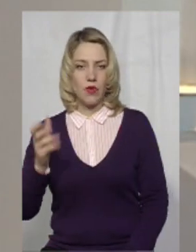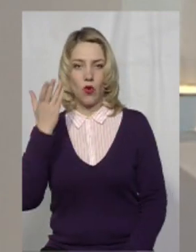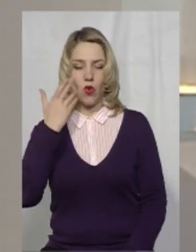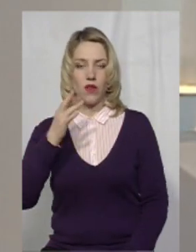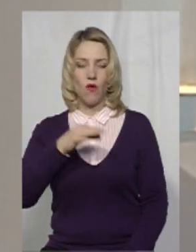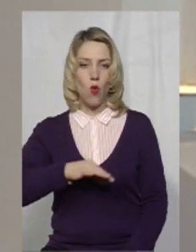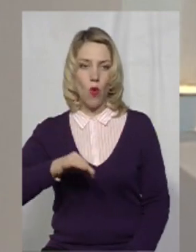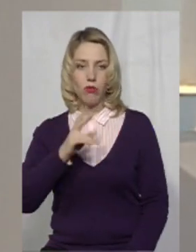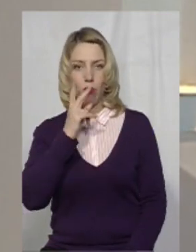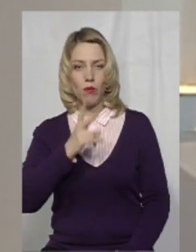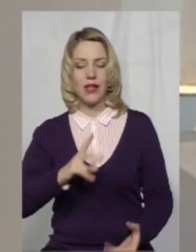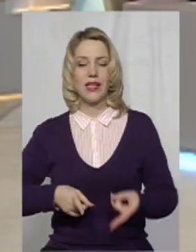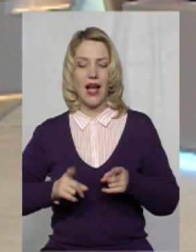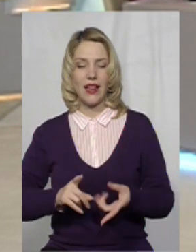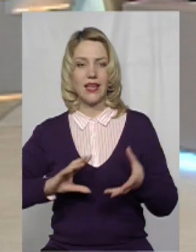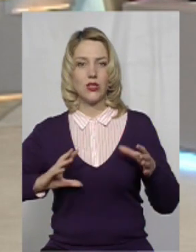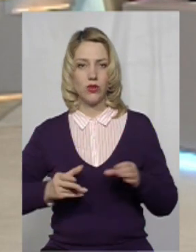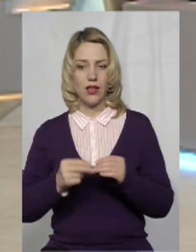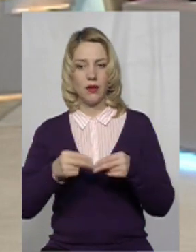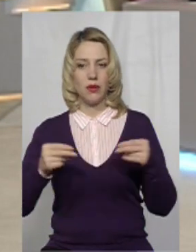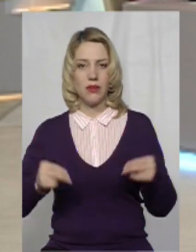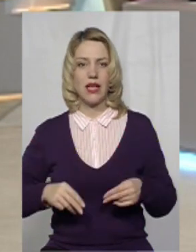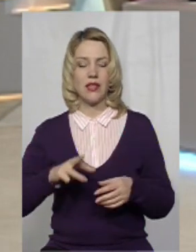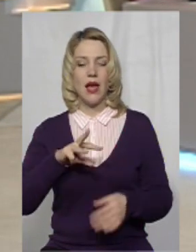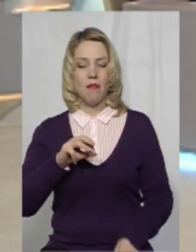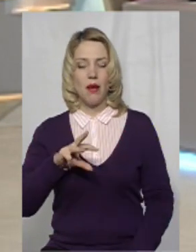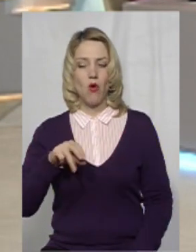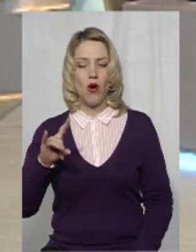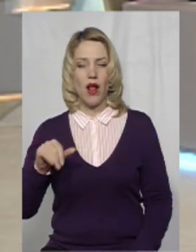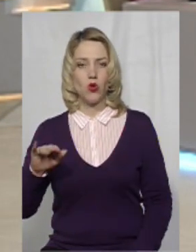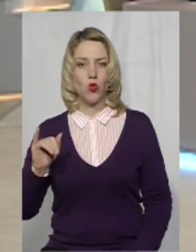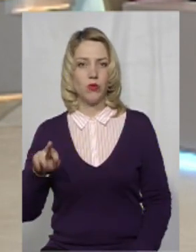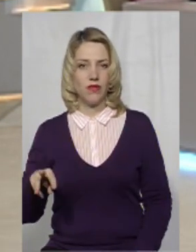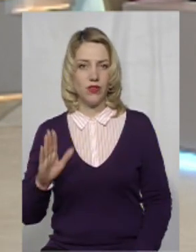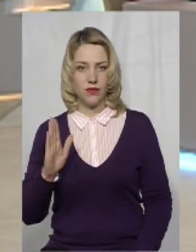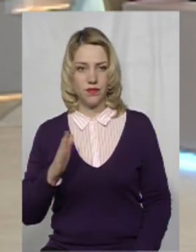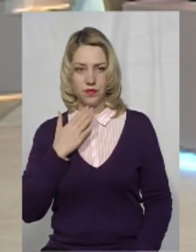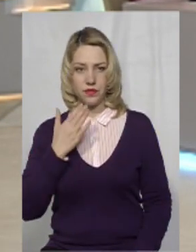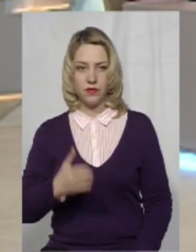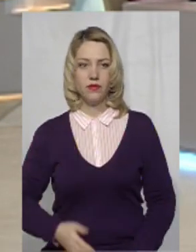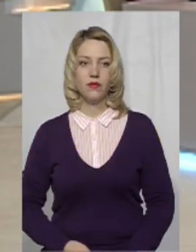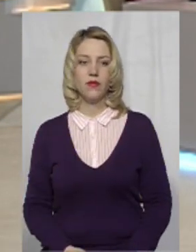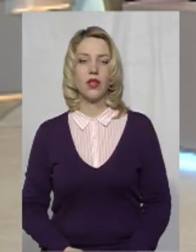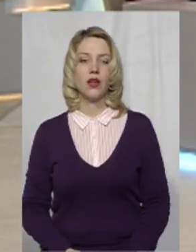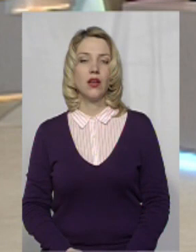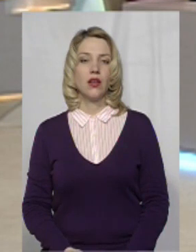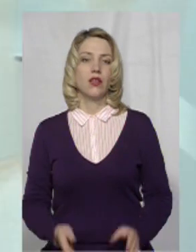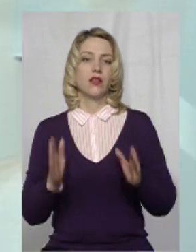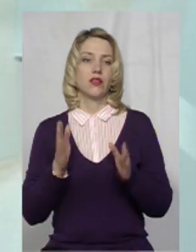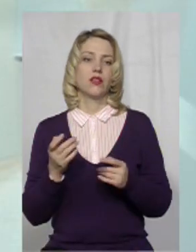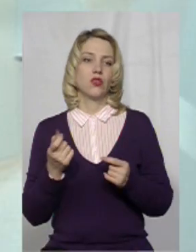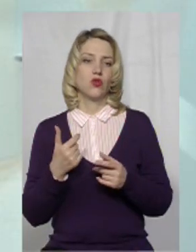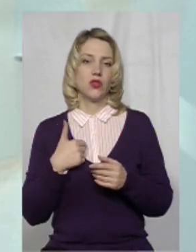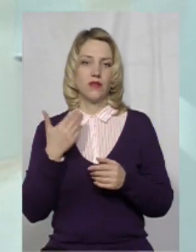області от побачать реальні результати підписання меморандумів, ну, відтак і результати від проведеного форуму? Я ще тільки чуть-чуть